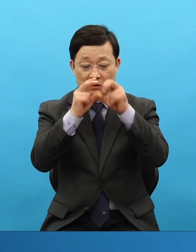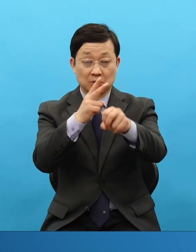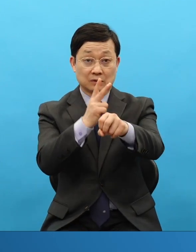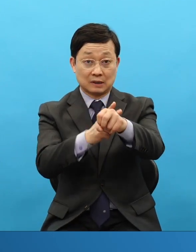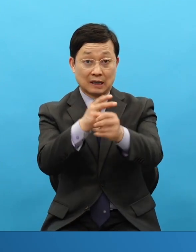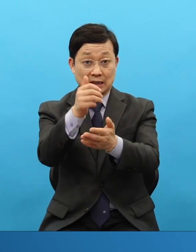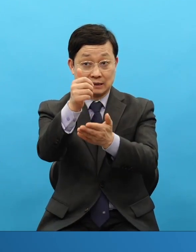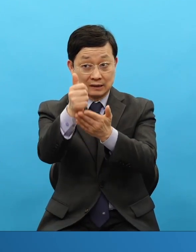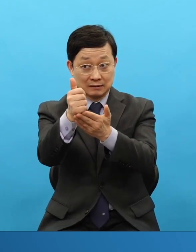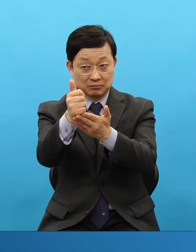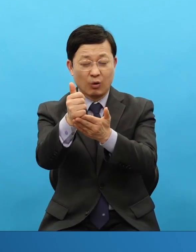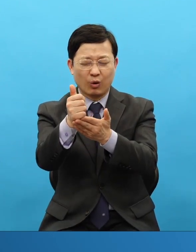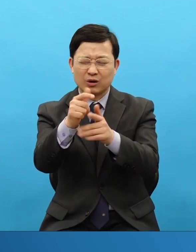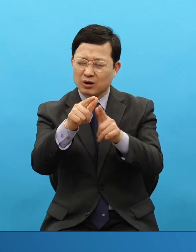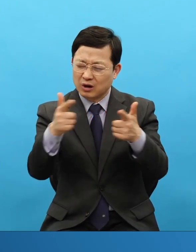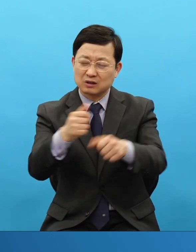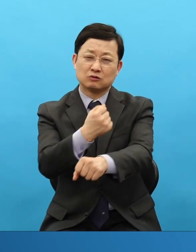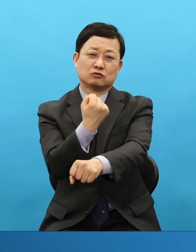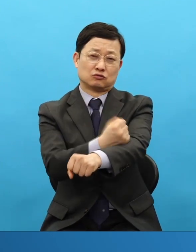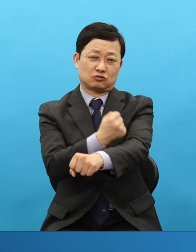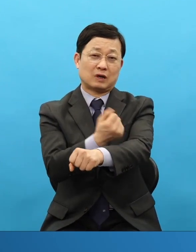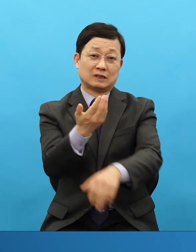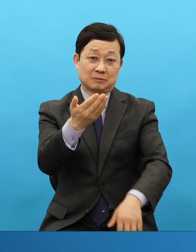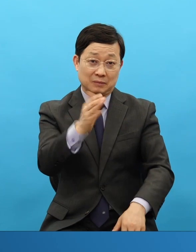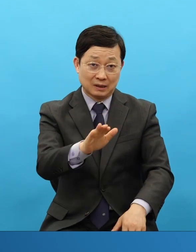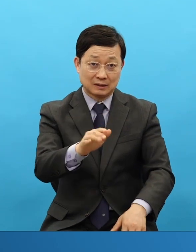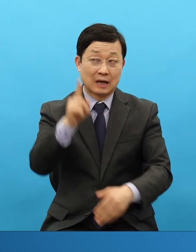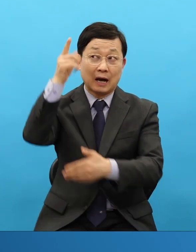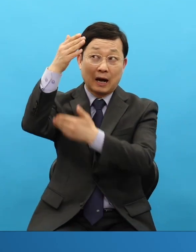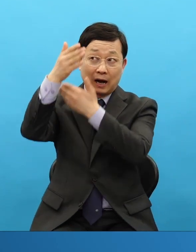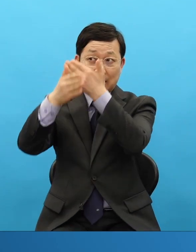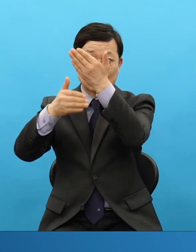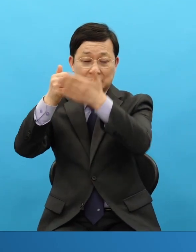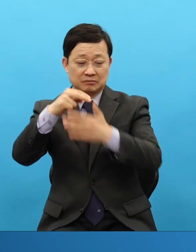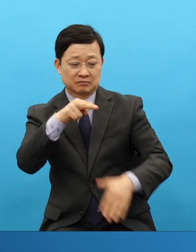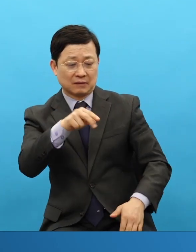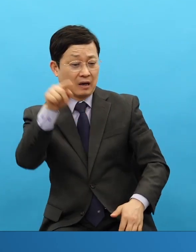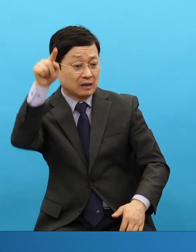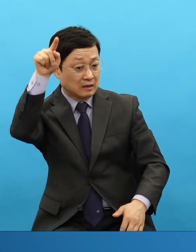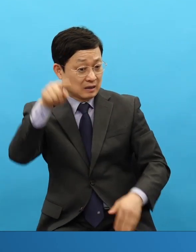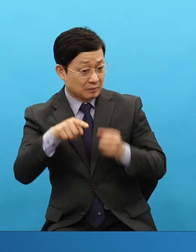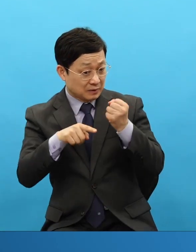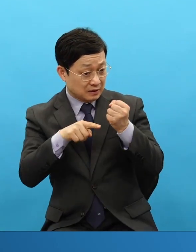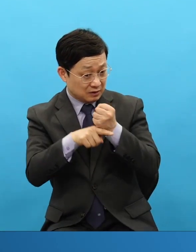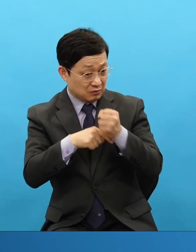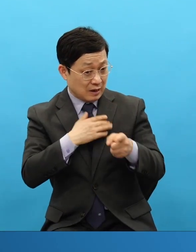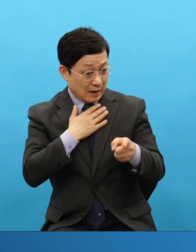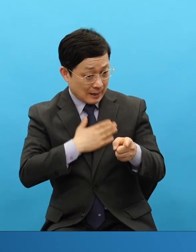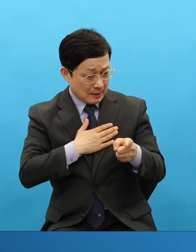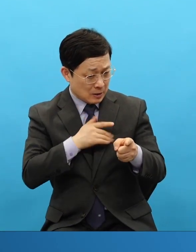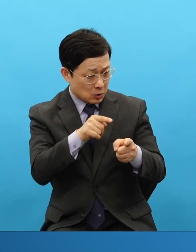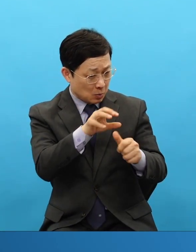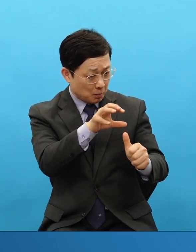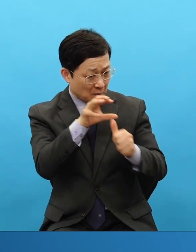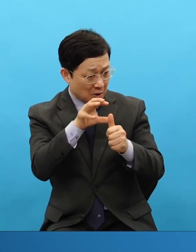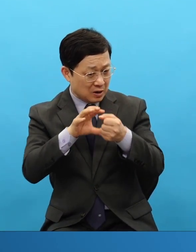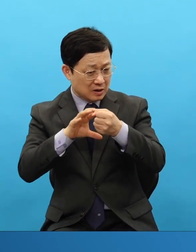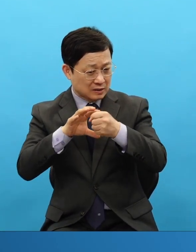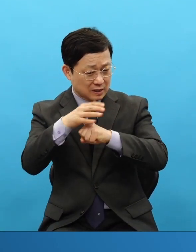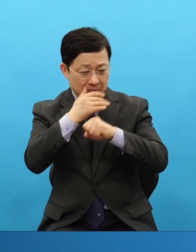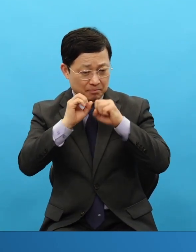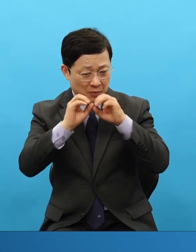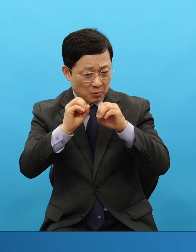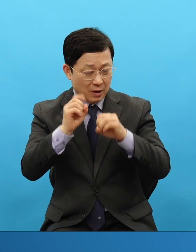그러나 전체적으로 하나님 보실 때 그걸 통해서 역사하신 거예요. Missionaries work and they go through many things, but through all of that, God does the